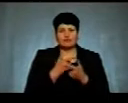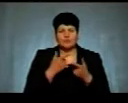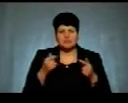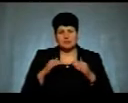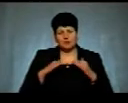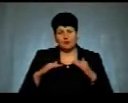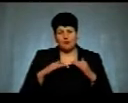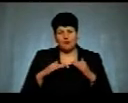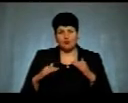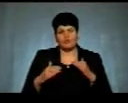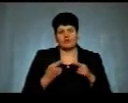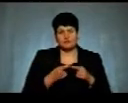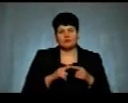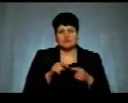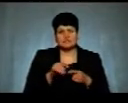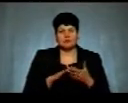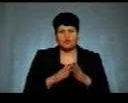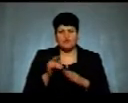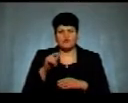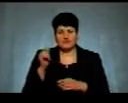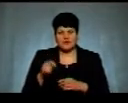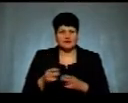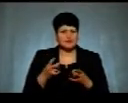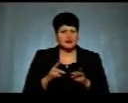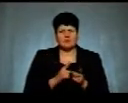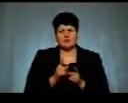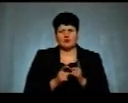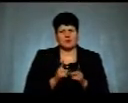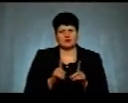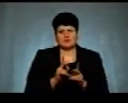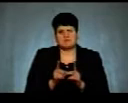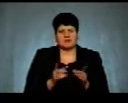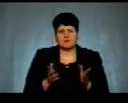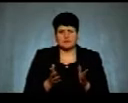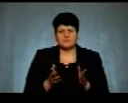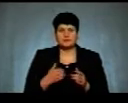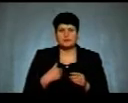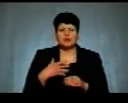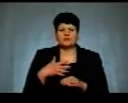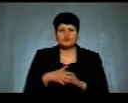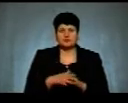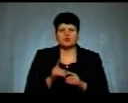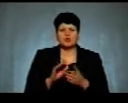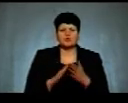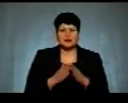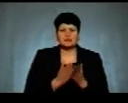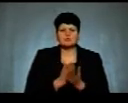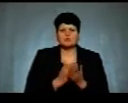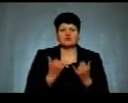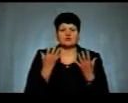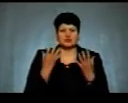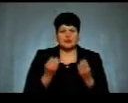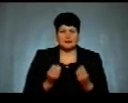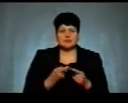умовах інформаційної гібридної війни. Не треба боятися змінювати в житті чогось. Щоб ми розуміли, що контрактна служба на сьогоднішній день – це